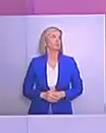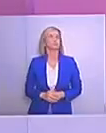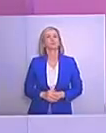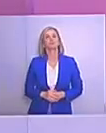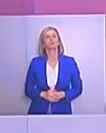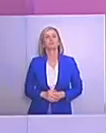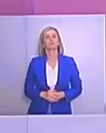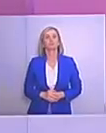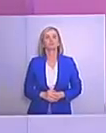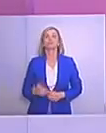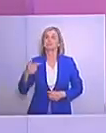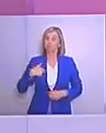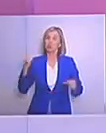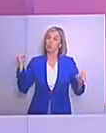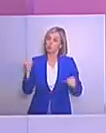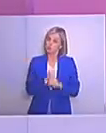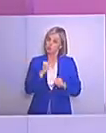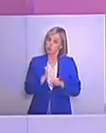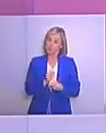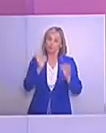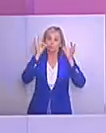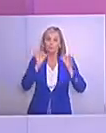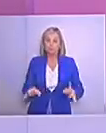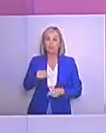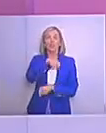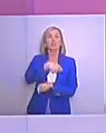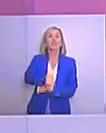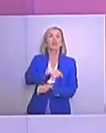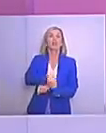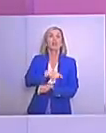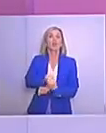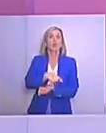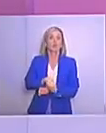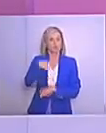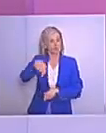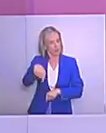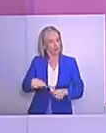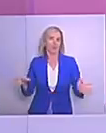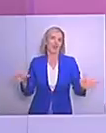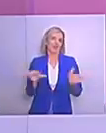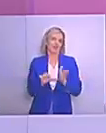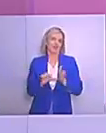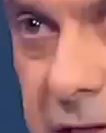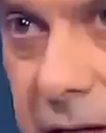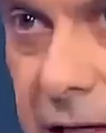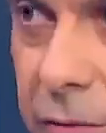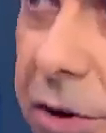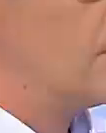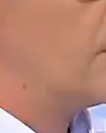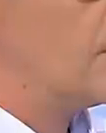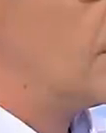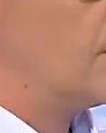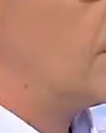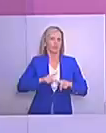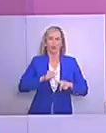πήγα στο γραφείο της και μου ανακοίνωσε ότι με έβαλε στην τρίτη θέση. Και βάζει τι πρώτο ρώτησα... στη θέση σας τον κύριο Μπιμπίλα. Τον